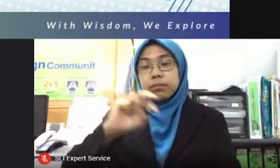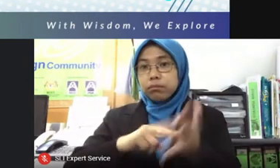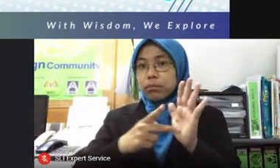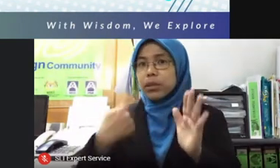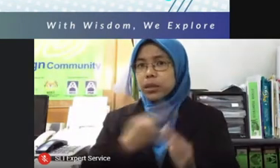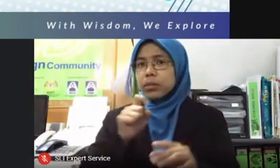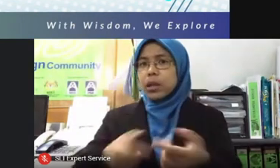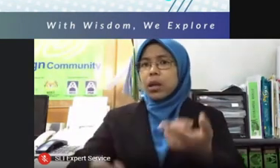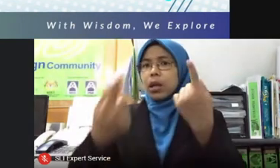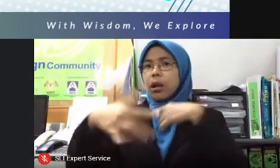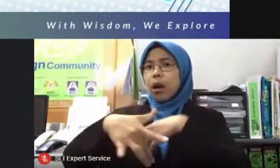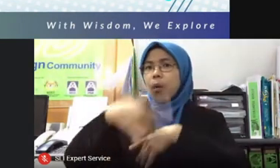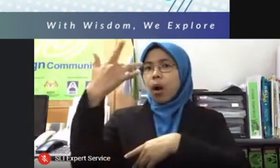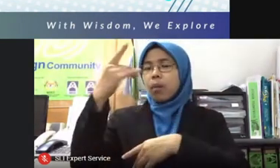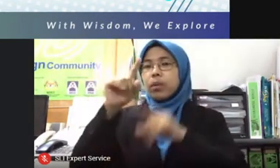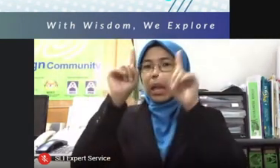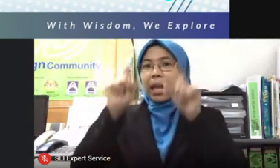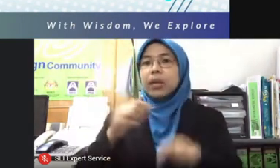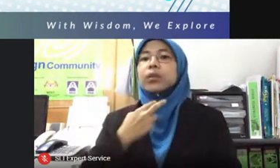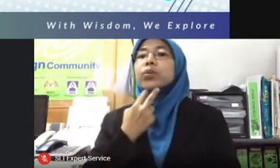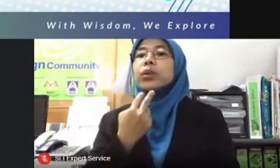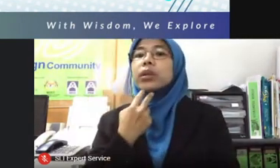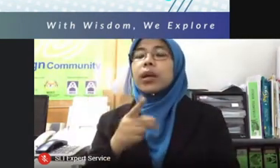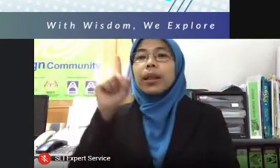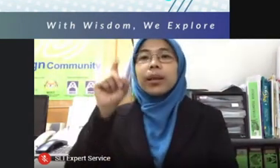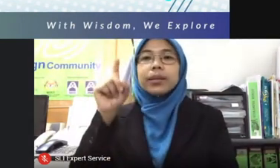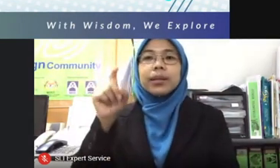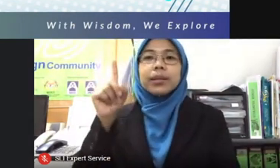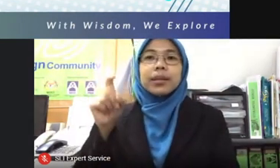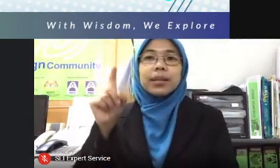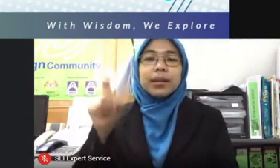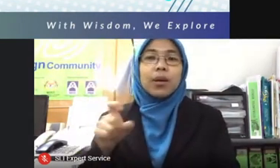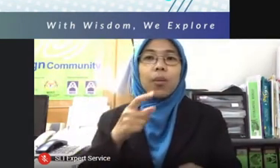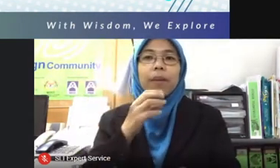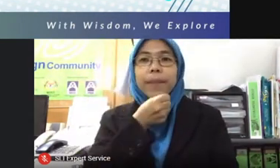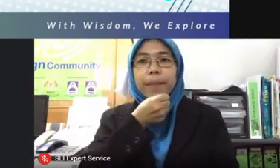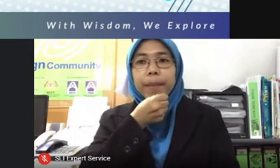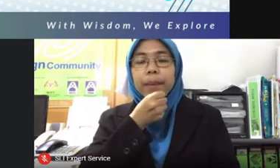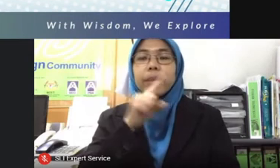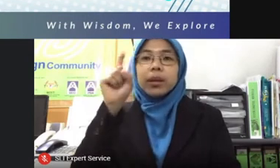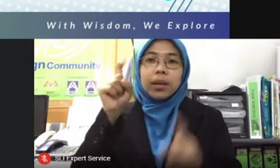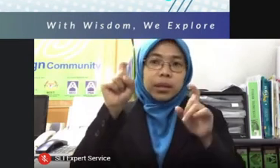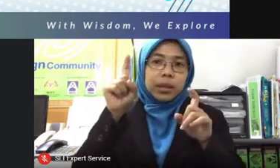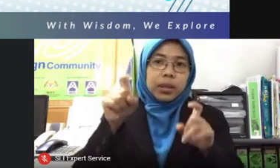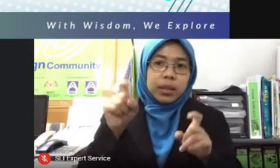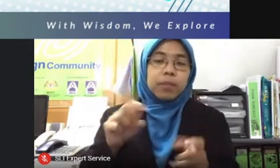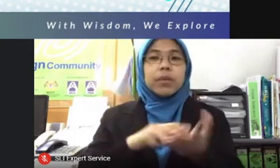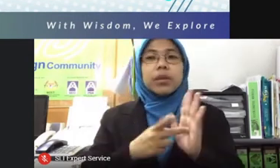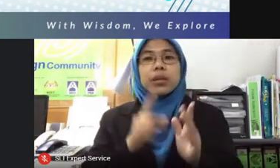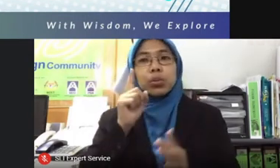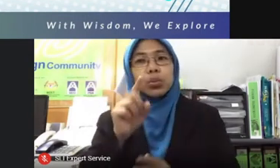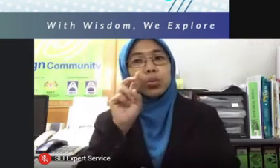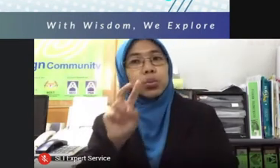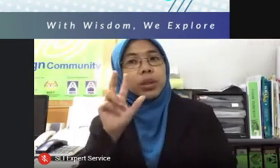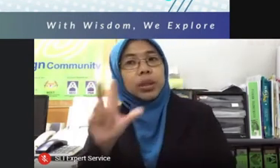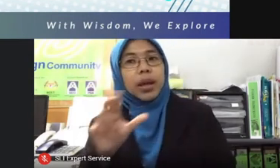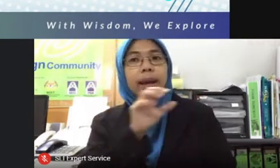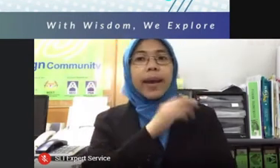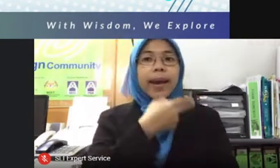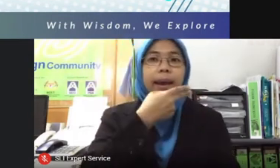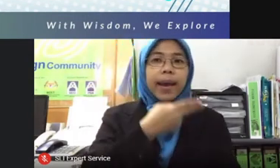kita dapat test suara kita. Testing-testing microphone, testing-testing percubaan suara 1, 2 dan 3.